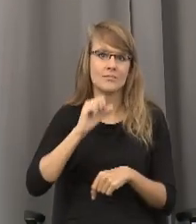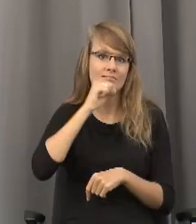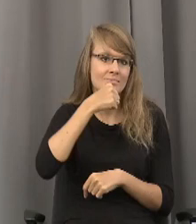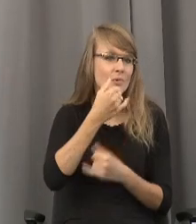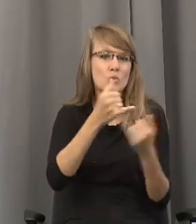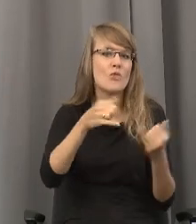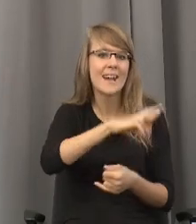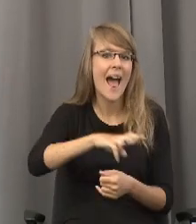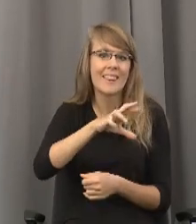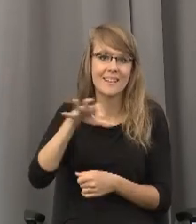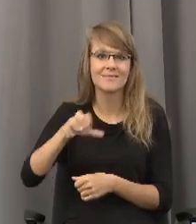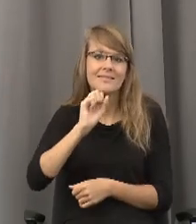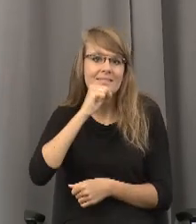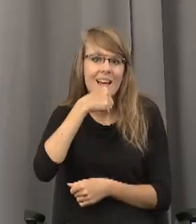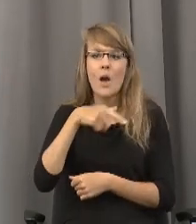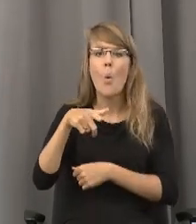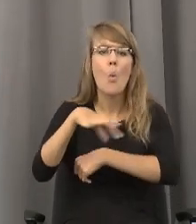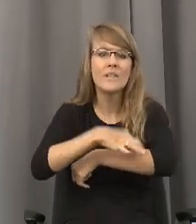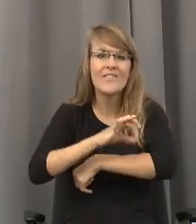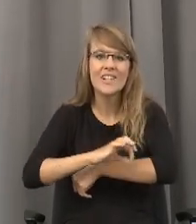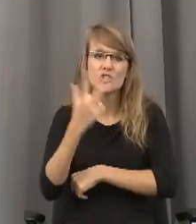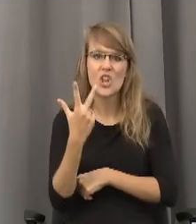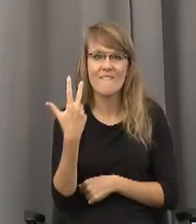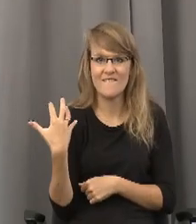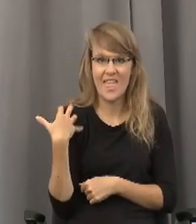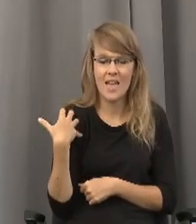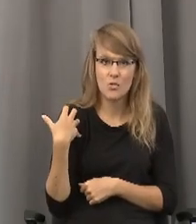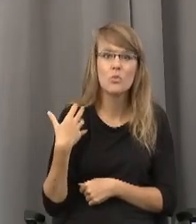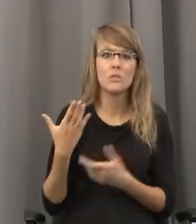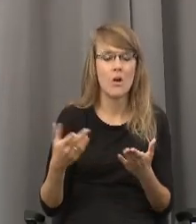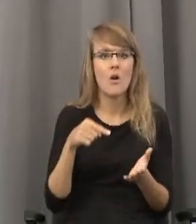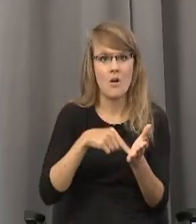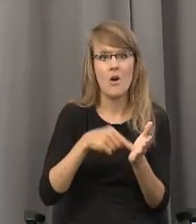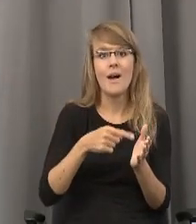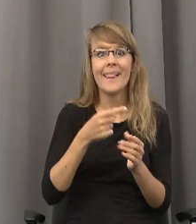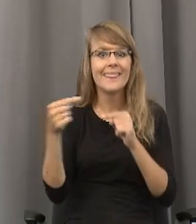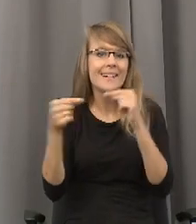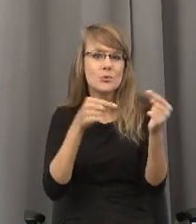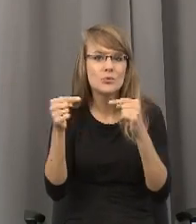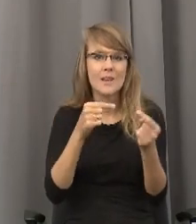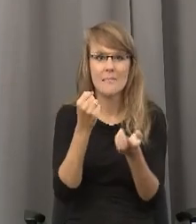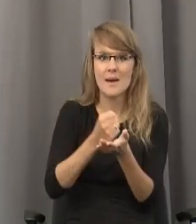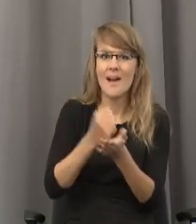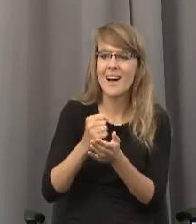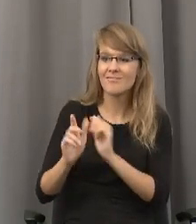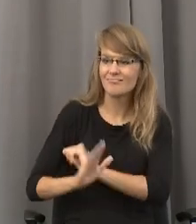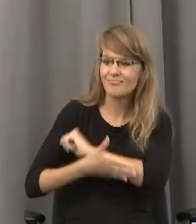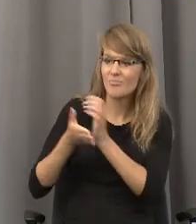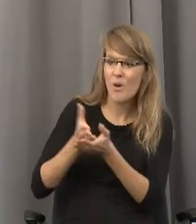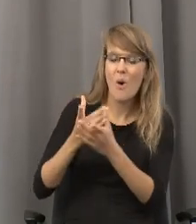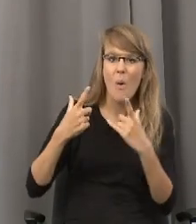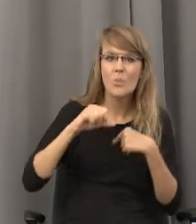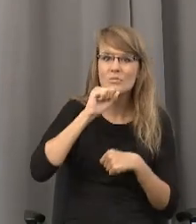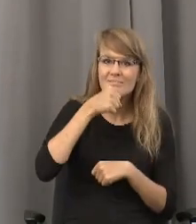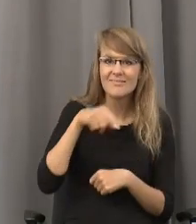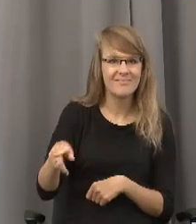seniorów, uniwersytetów trzeciego wieku. I ta dyskusja na temat wsparcia dla osób starszych, a szczególnie dla osób niesamodzielnych,